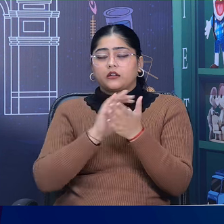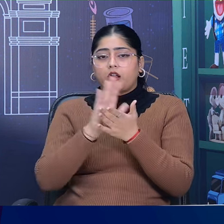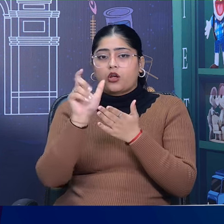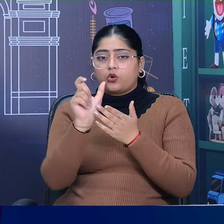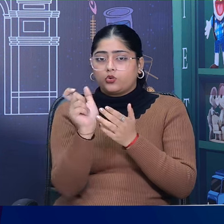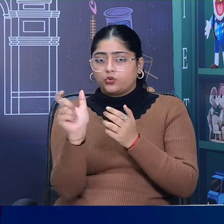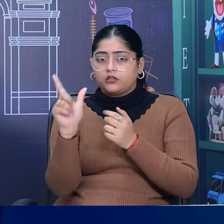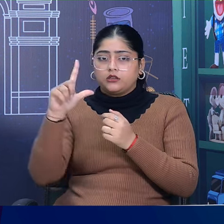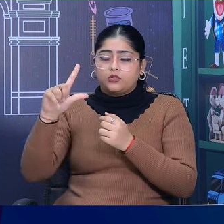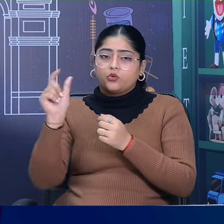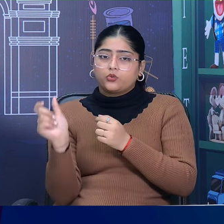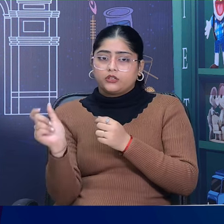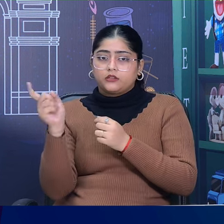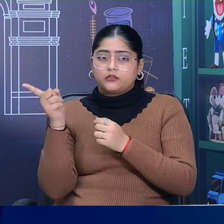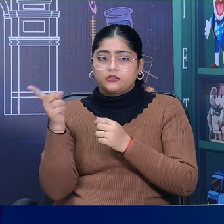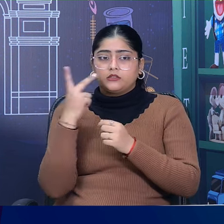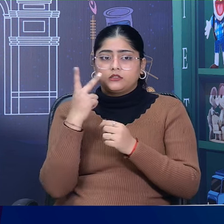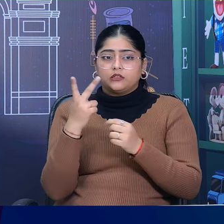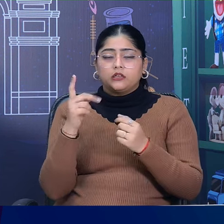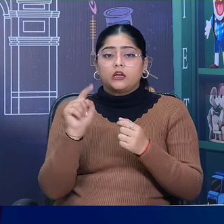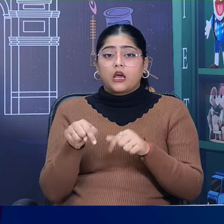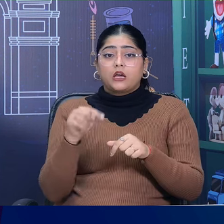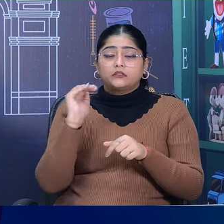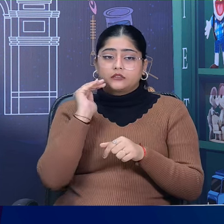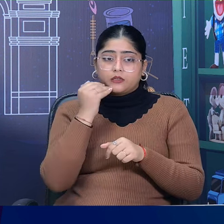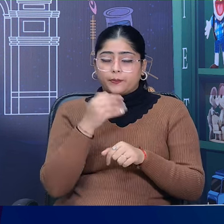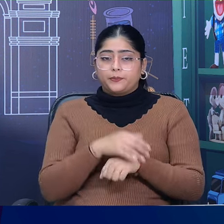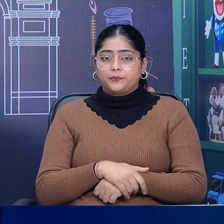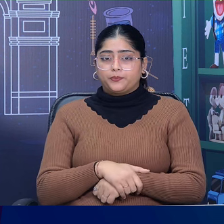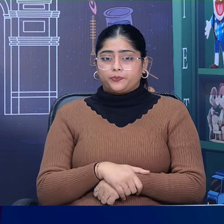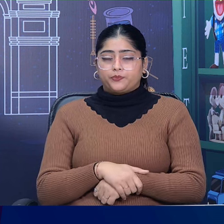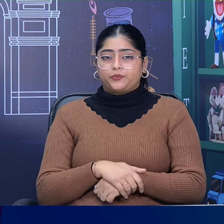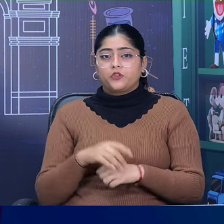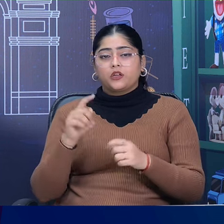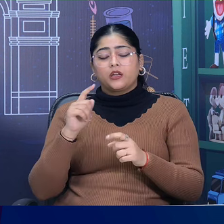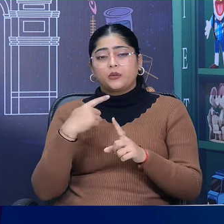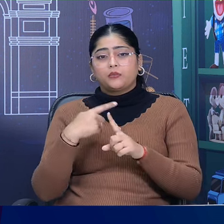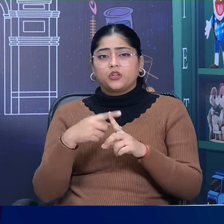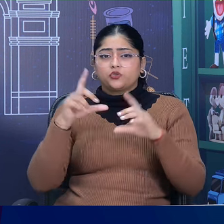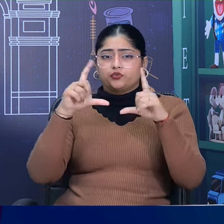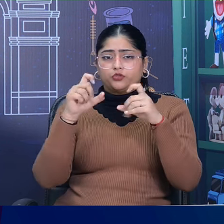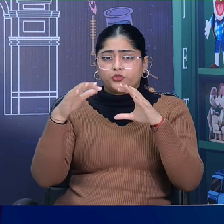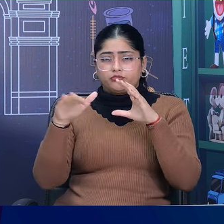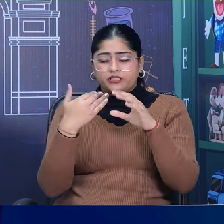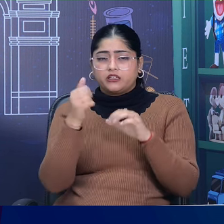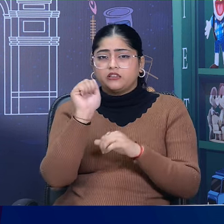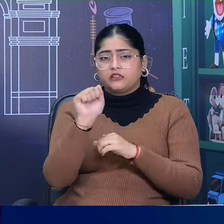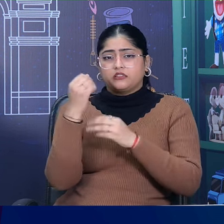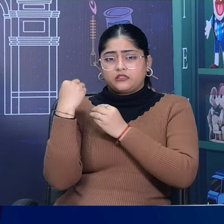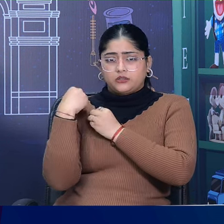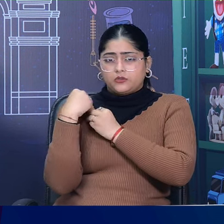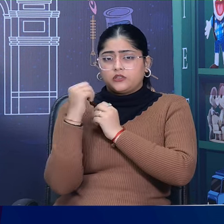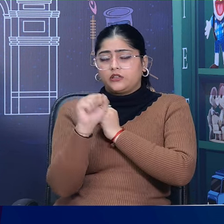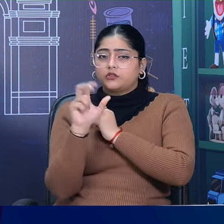आपको डेट ऑफ सेशन में आज की सेशन की डेट एंड टाइमिंग्स मेंशन करनी है फोटोग्राफ ऑप्शनल है आप चाहे तो ऐच्छिक तौर पर